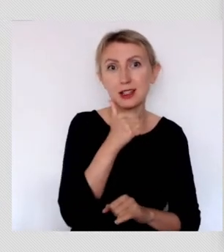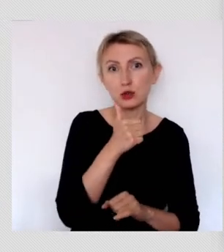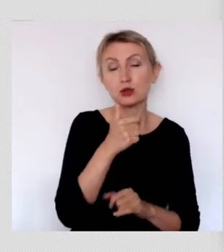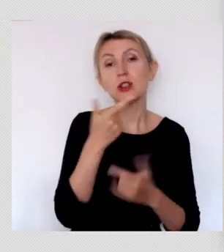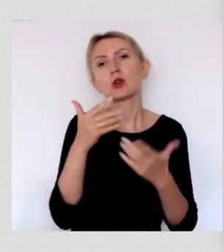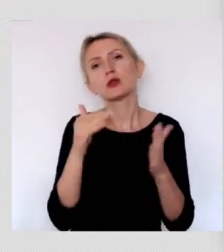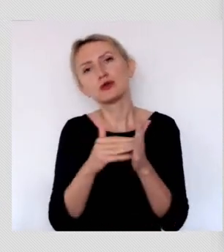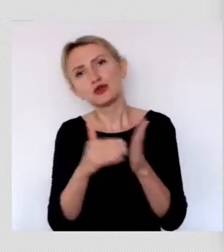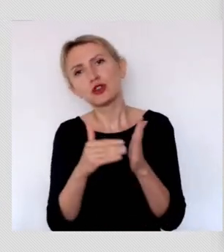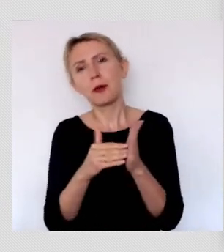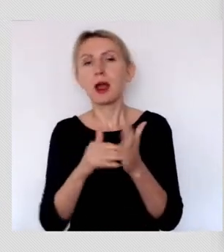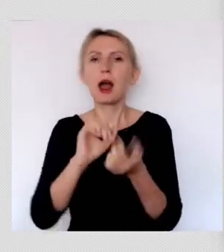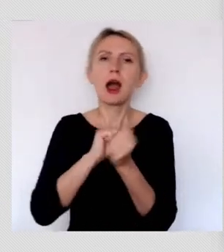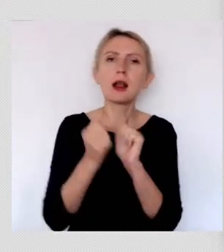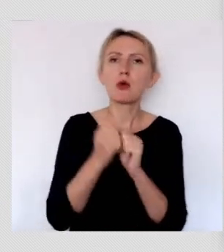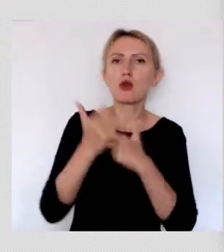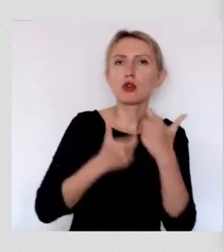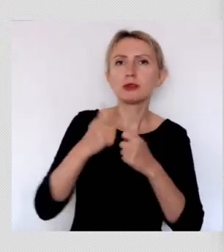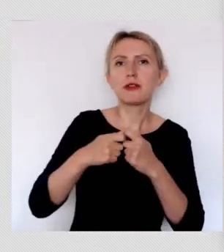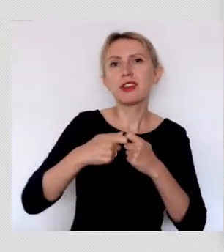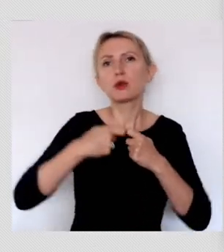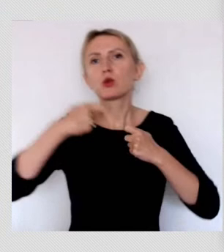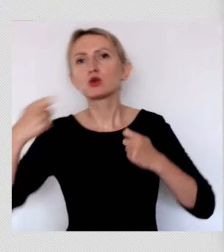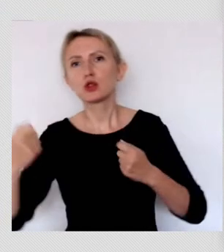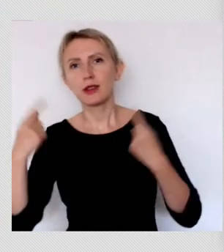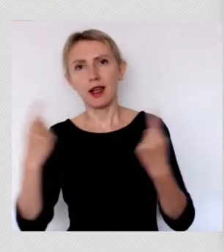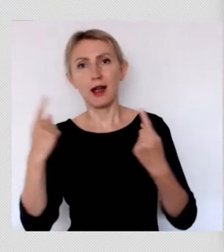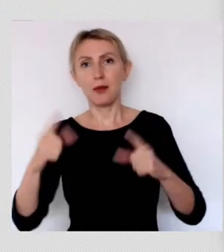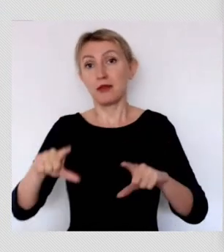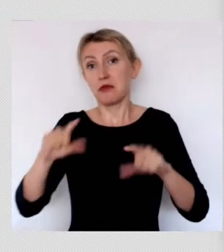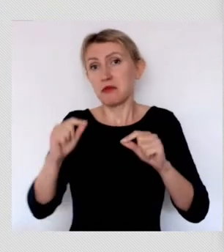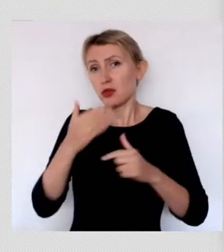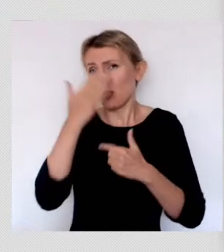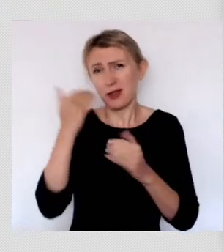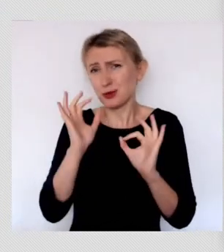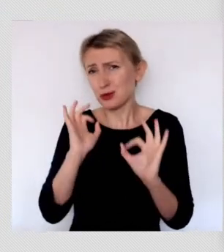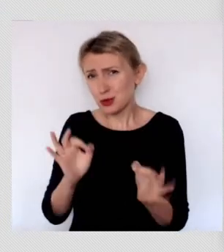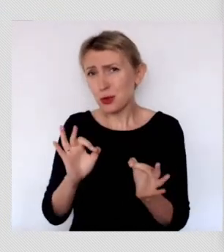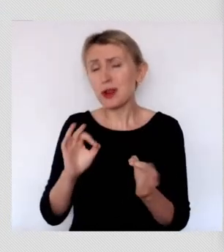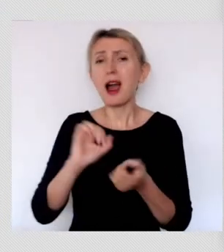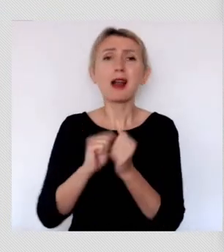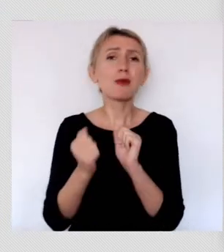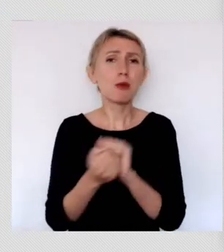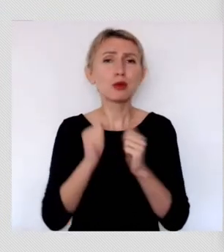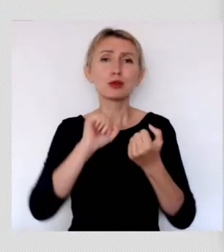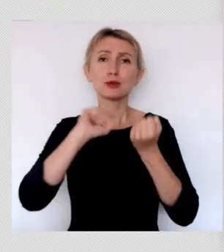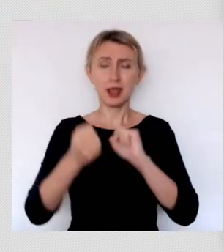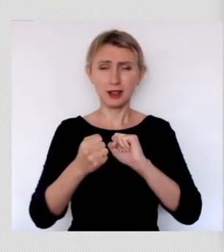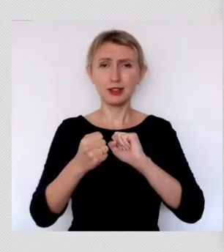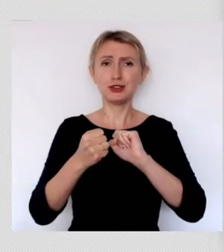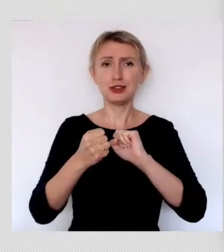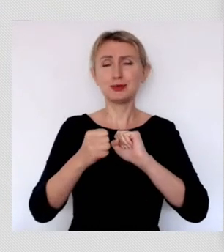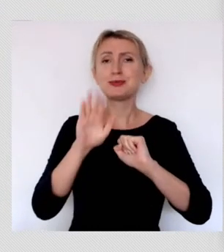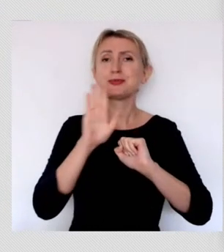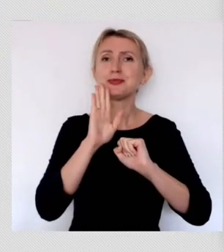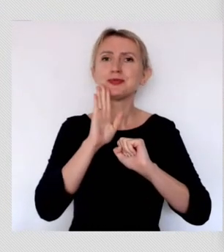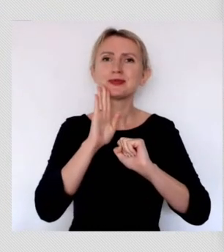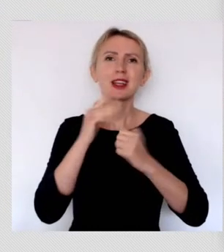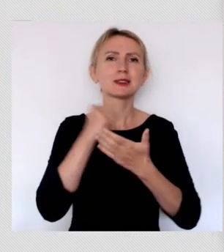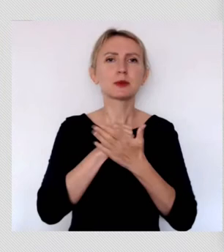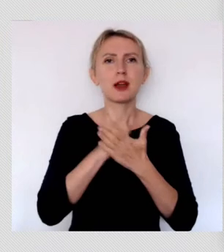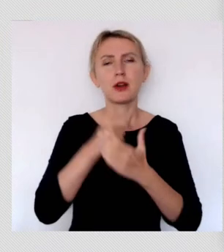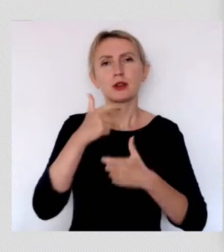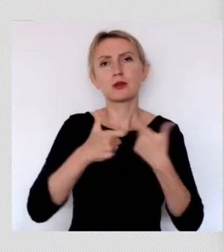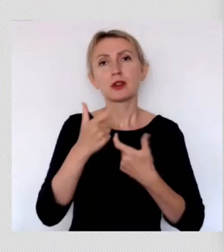trzeba było albo dążyć do wydłużenia kampanii wyborczej, co nie wiem, czy byłoby słuszne, czy właśnie zmieniać kwestie związane